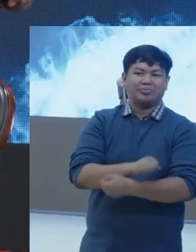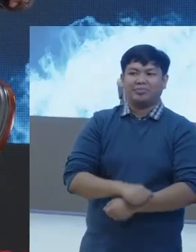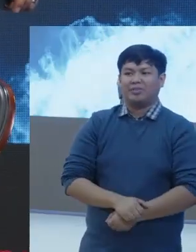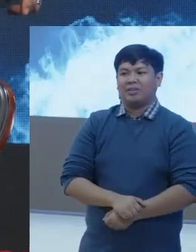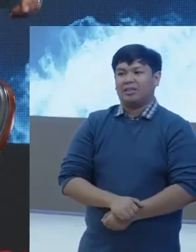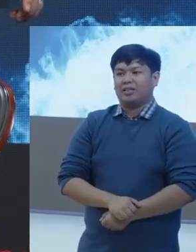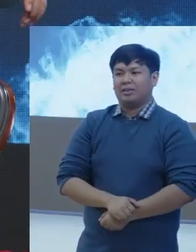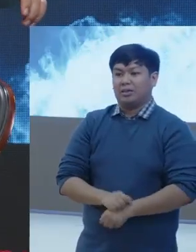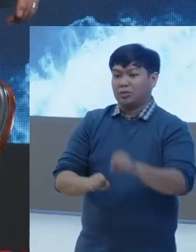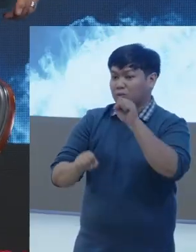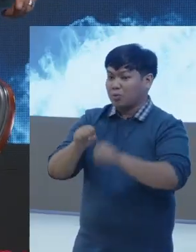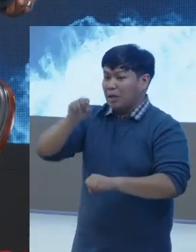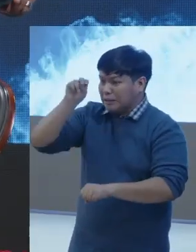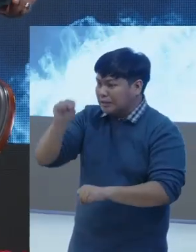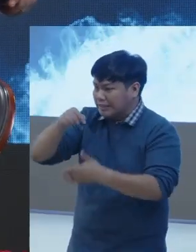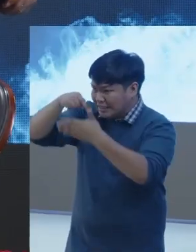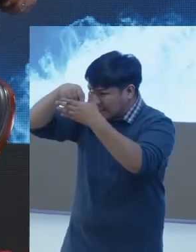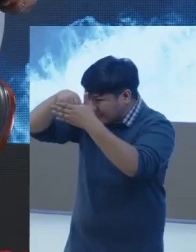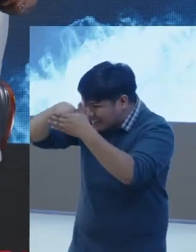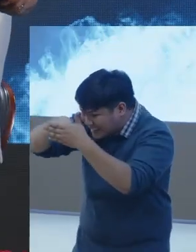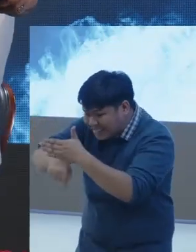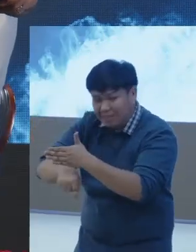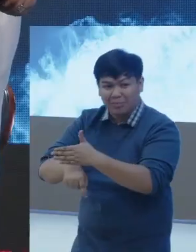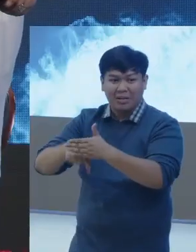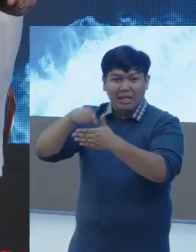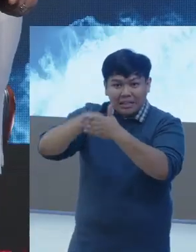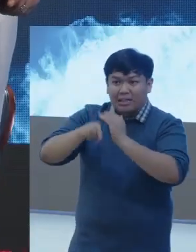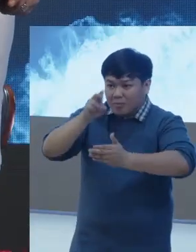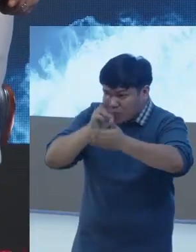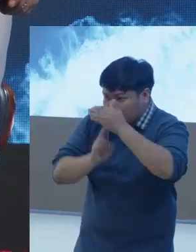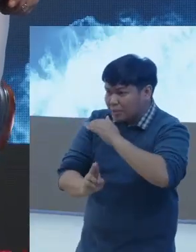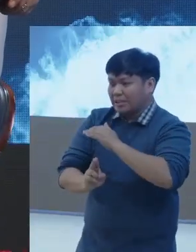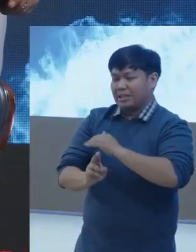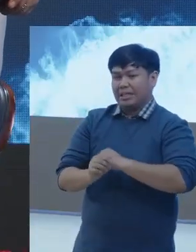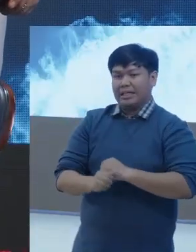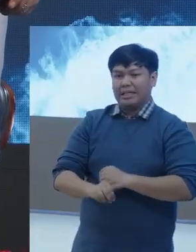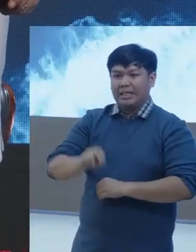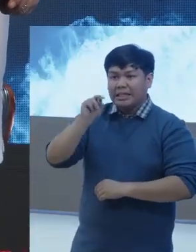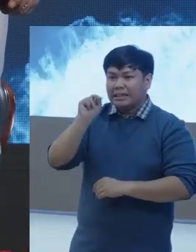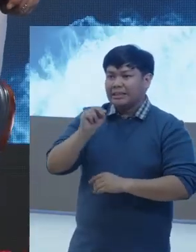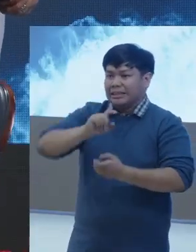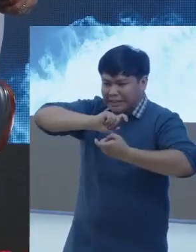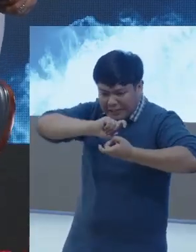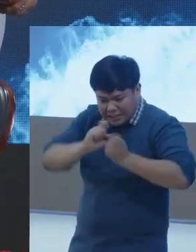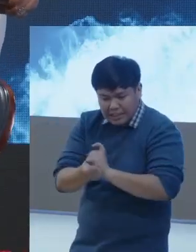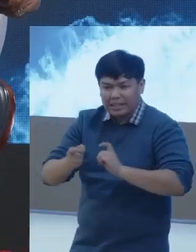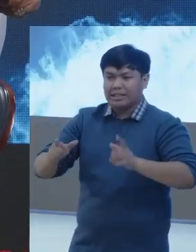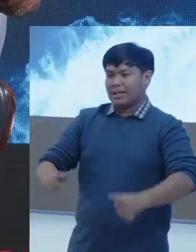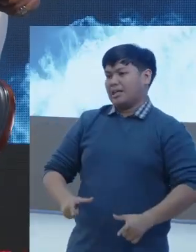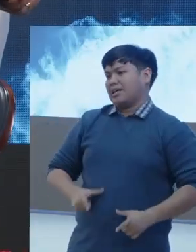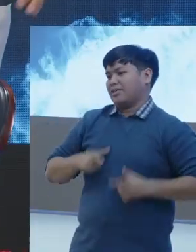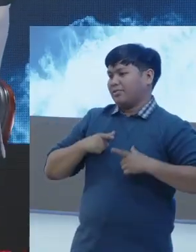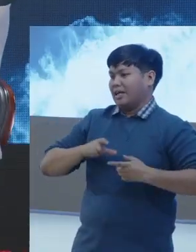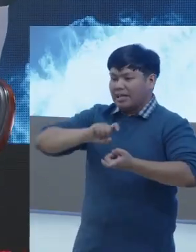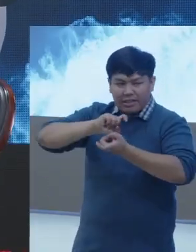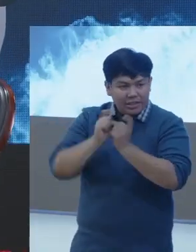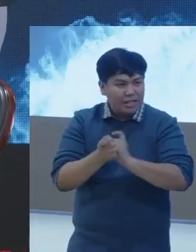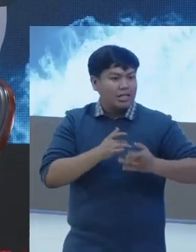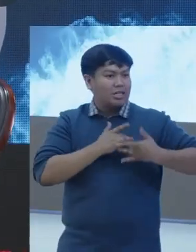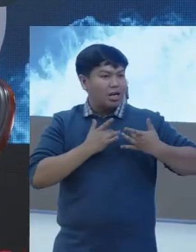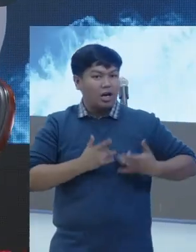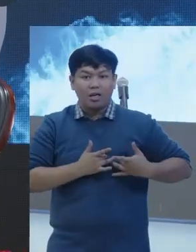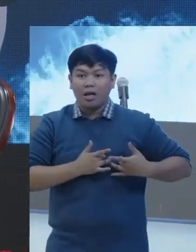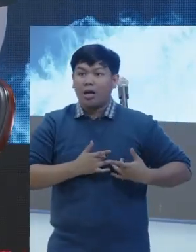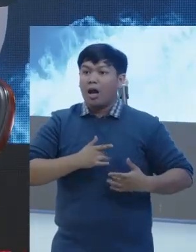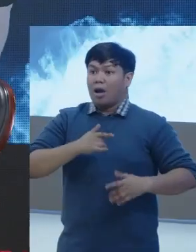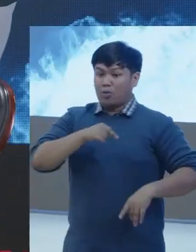malalim sa nataos-puso na may pagpapakumbaba, kundi may pagbabago ng buhay at pagtalikod sa